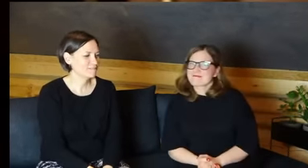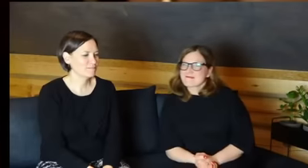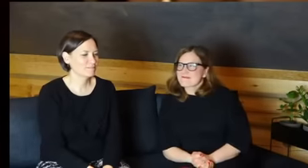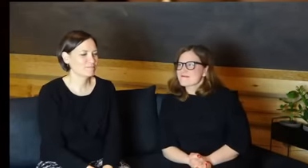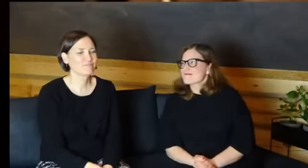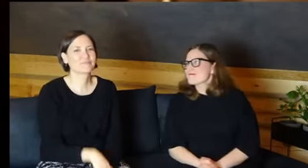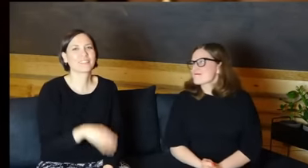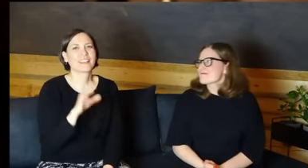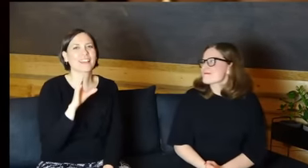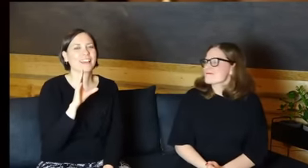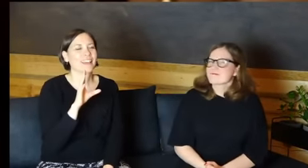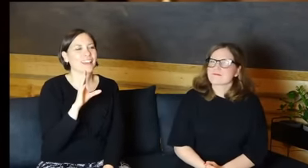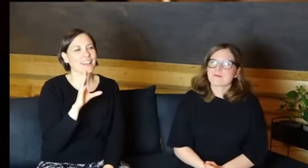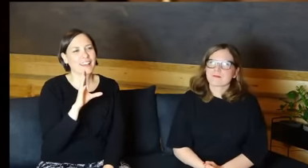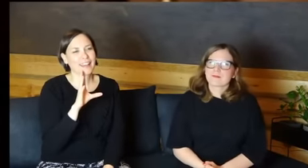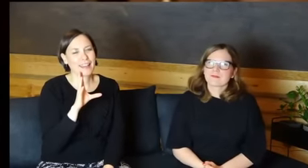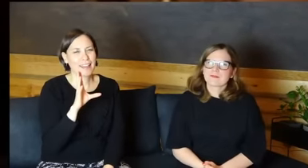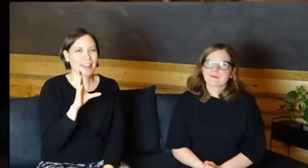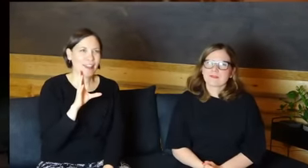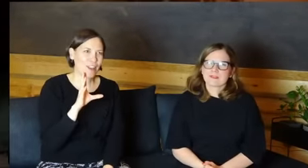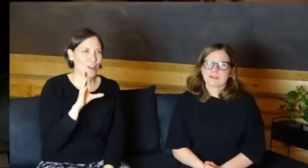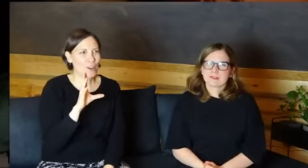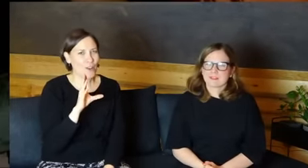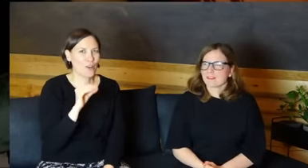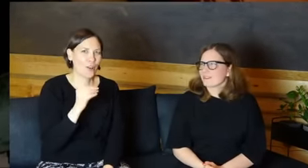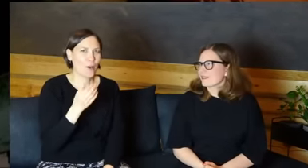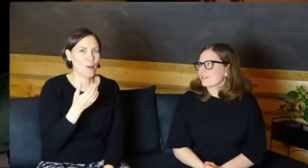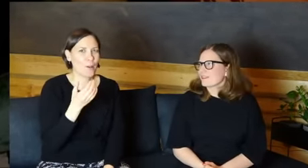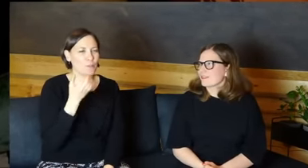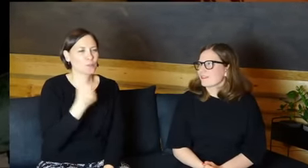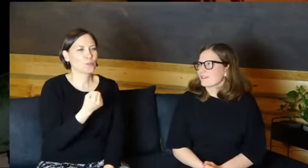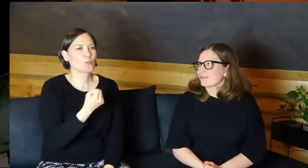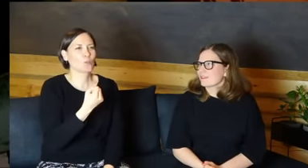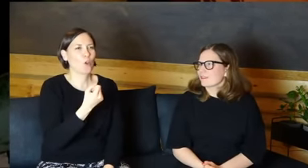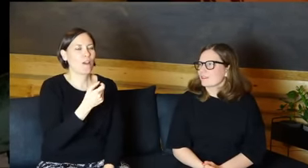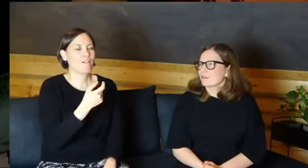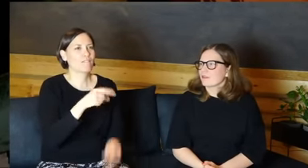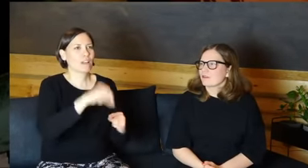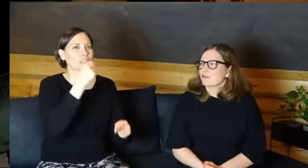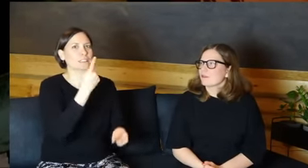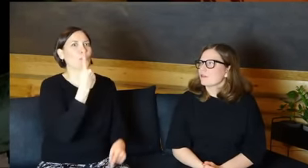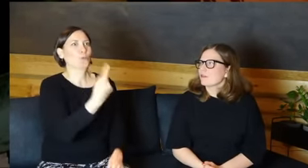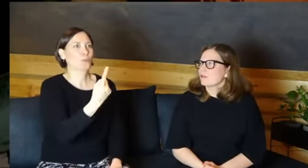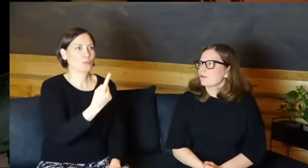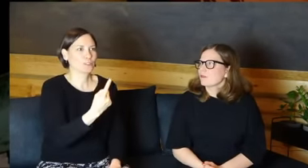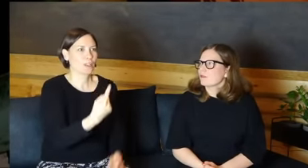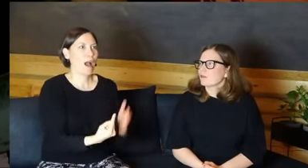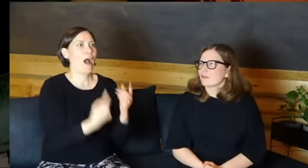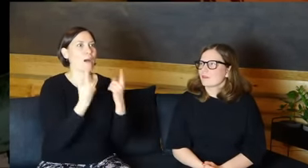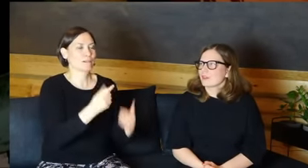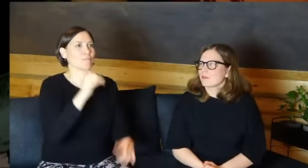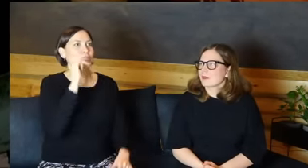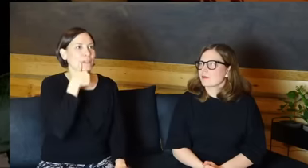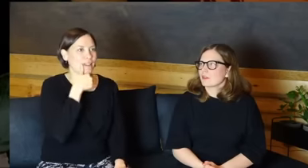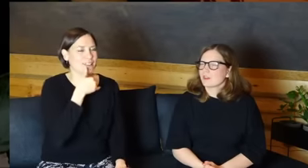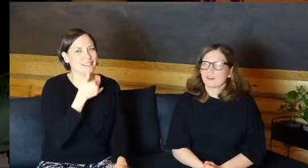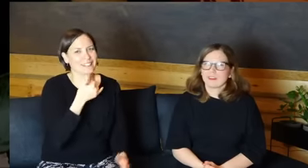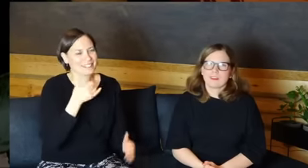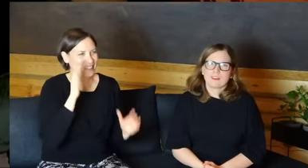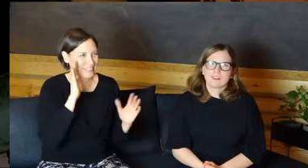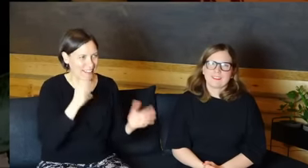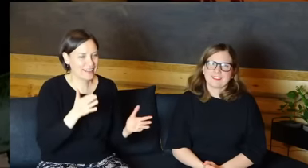No joo, et pystykö tässä niinku yksilöimään mitään yhtä munausta, niitä on ollut niin monta, että niputetaan ne kaikki